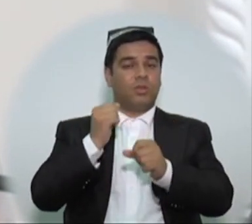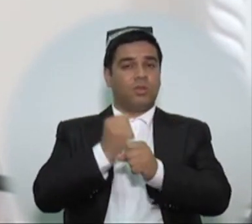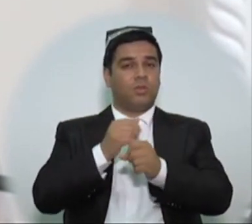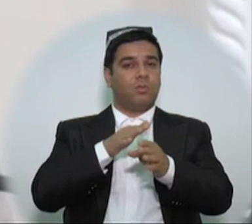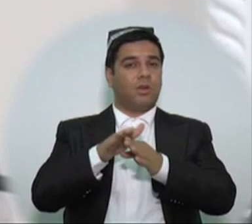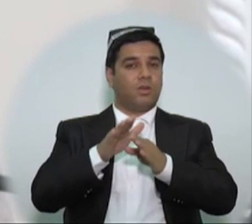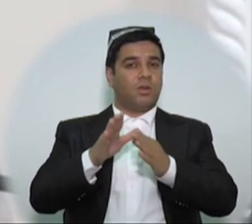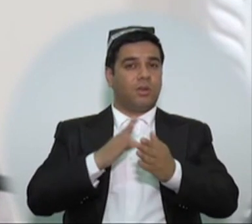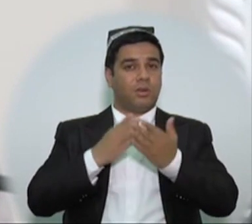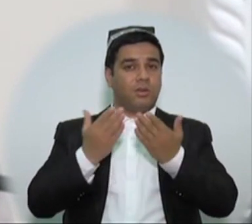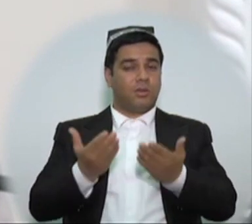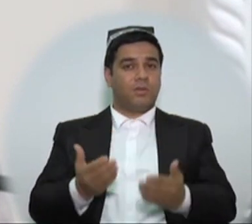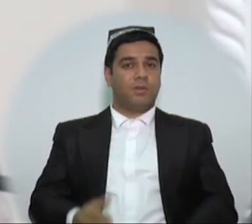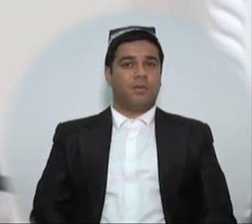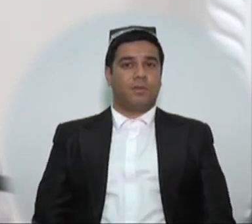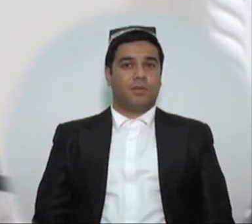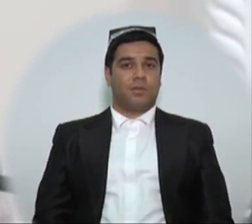kıyan.